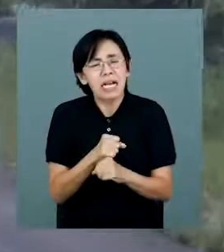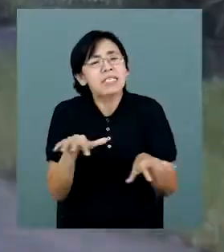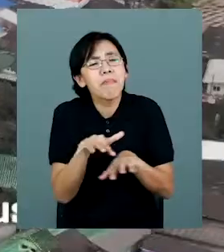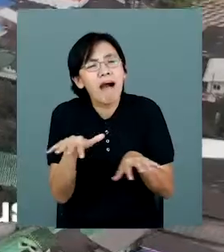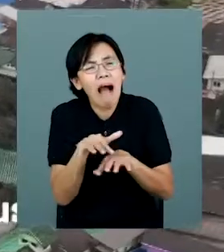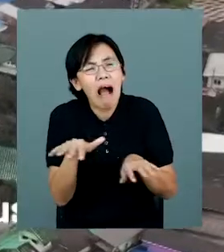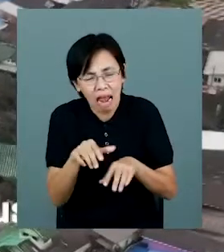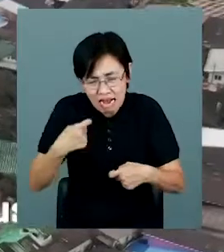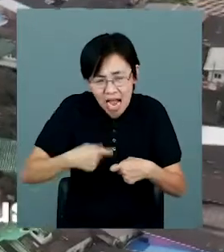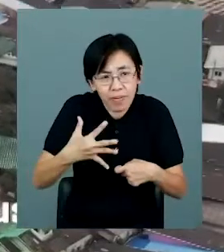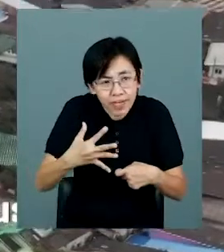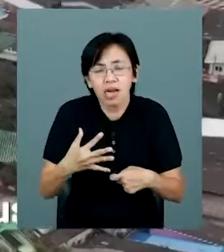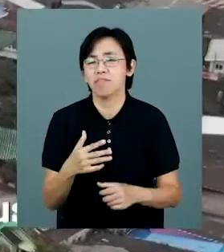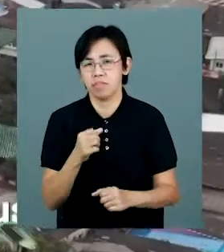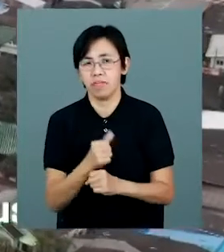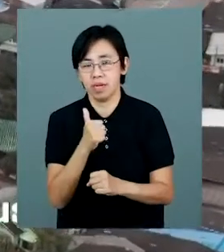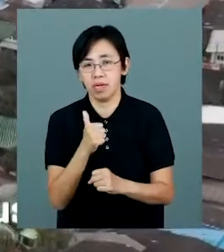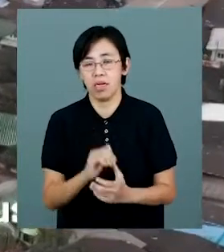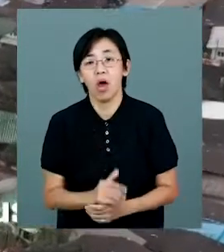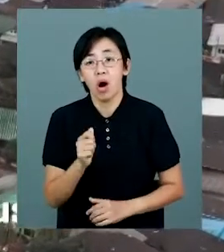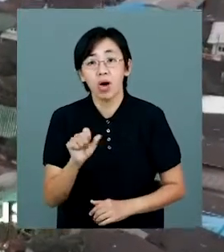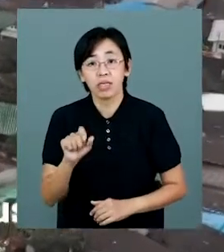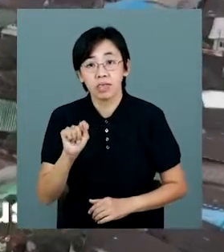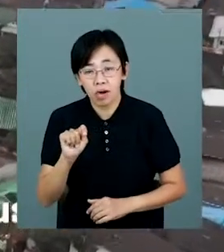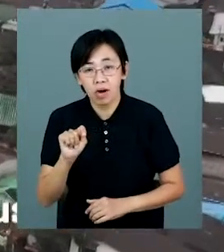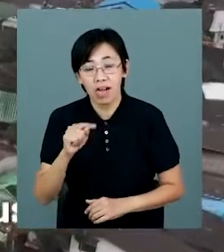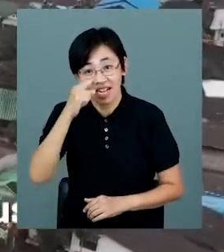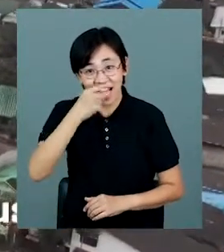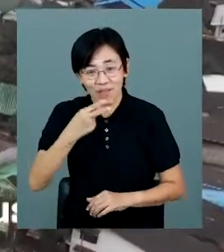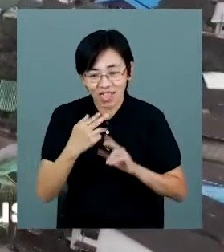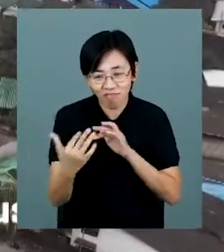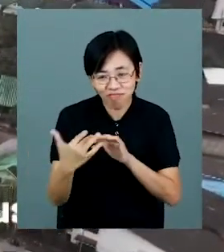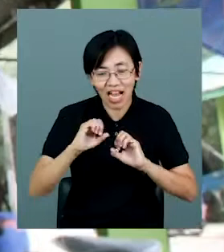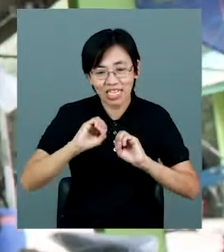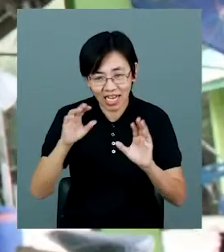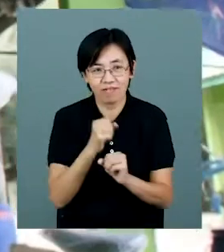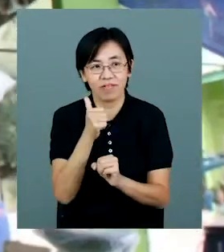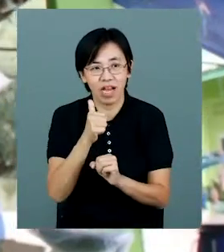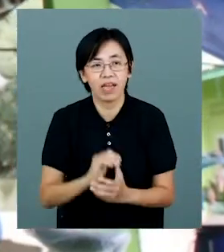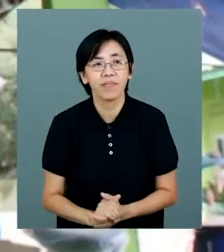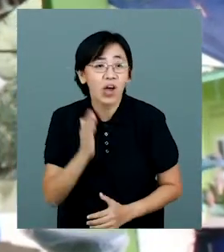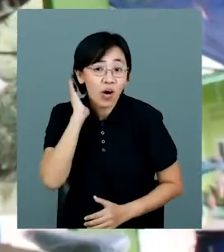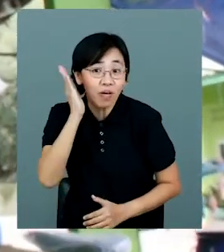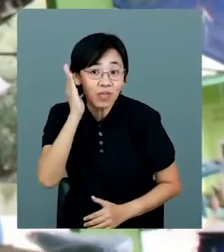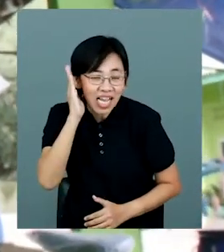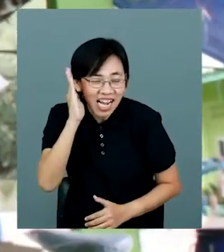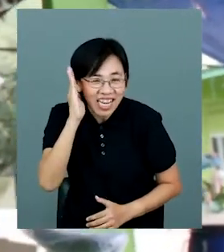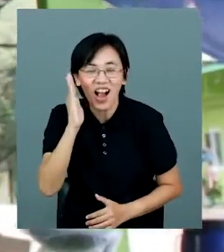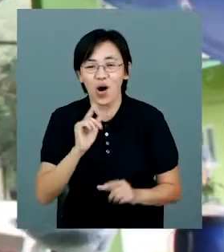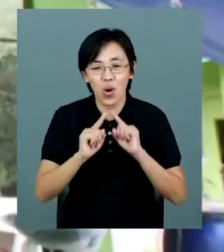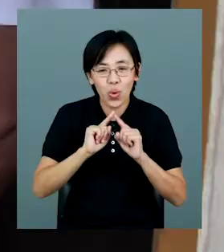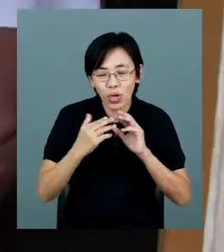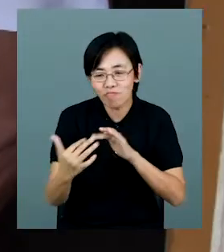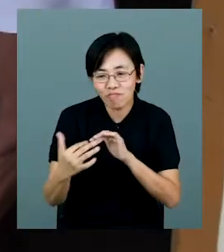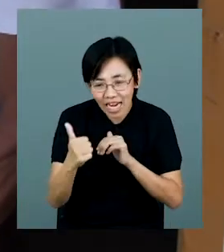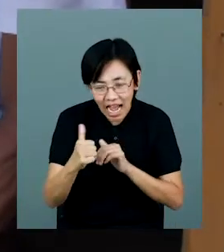ซ้อนมากและตัวของอสตเองสามารถที่จะสื่อสารภาษาไทยได้อย่างชัดเจนซึ่งบิ๊กก็สามารถพูดคุย